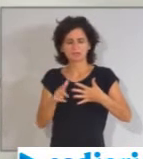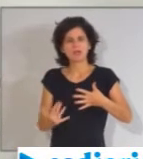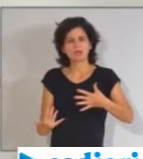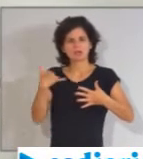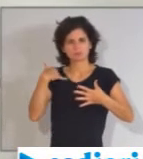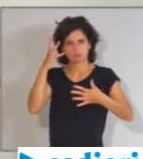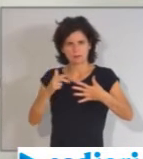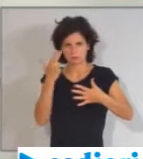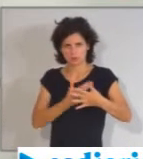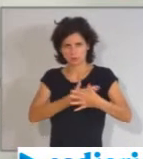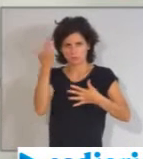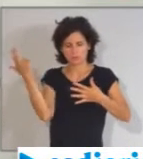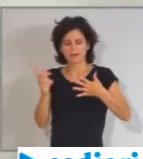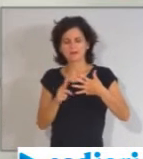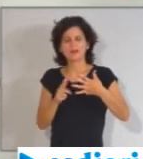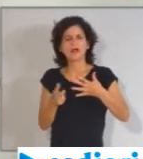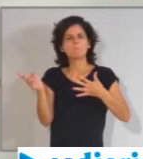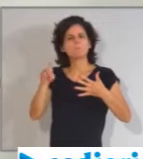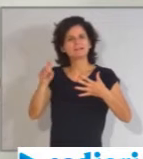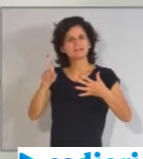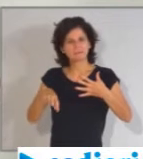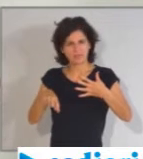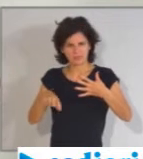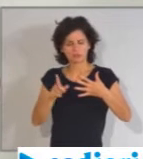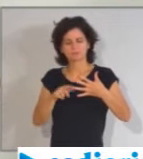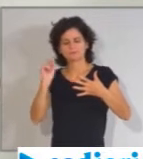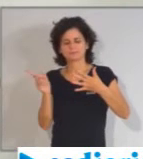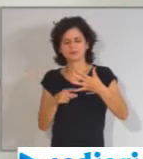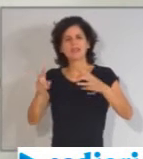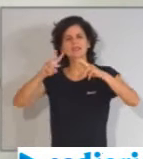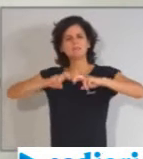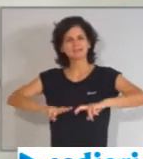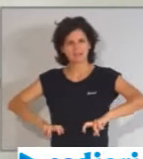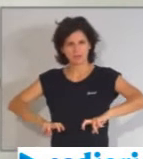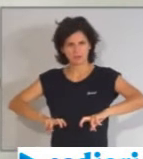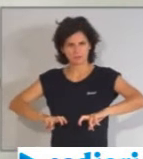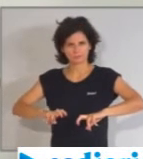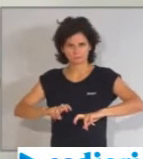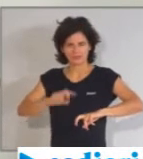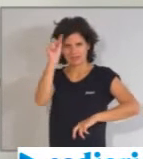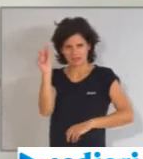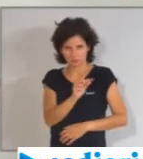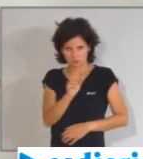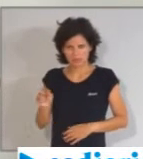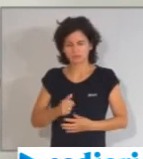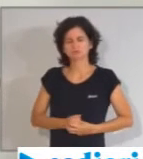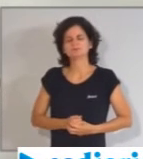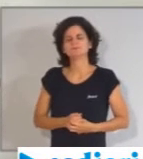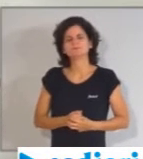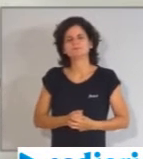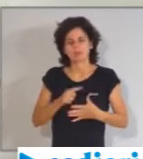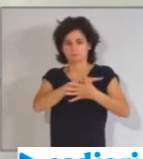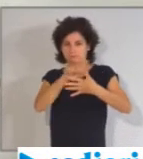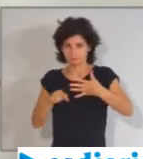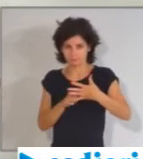l'administració pública, la participació i l'empoderament i la investigació i la innovació. Entre les mesures que conformen aquest programa